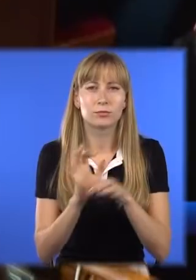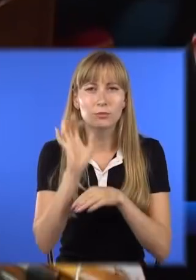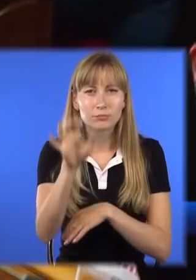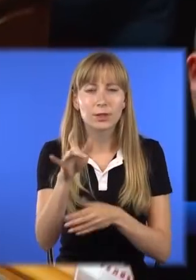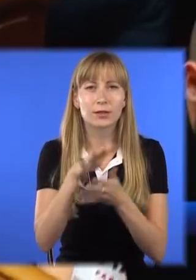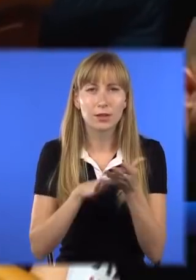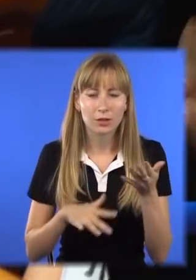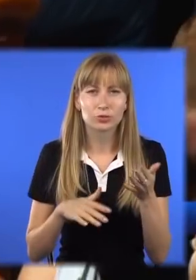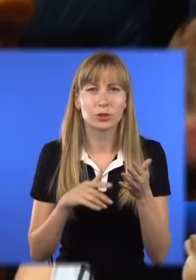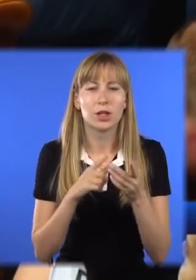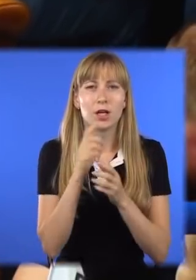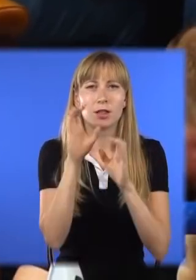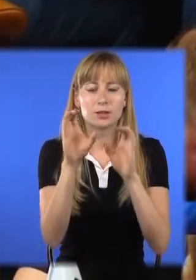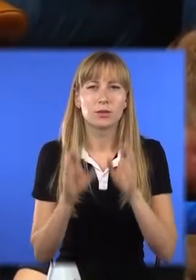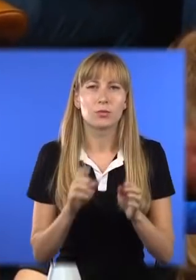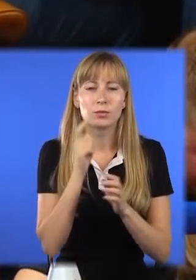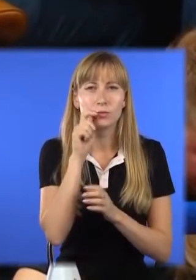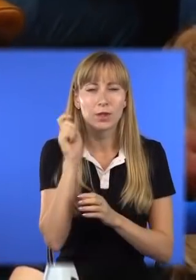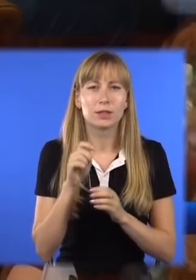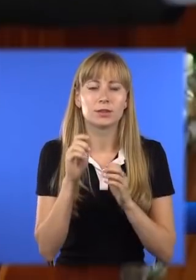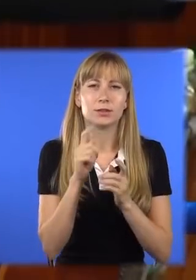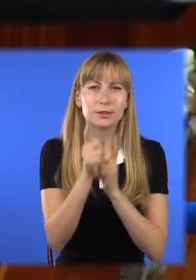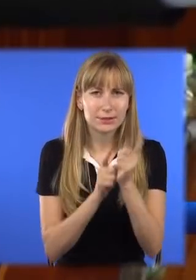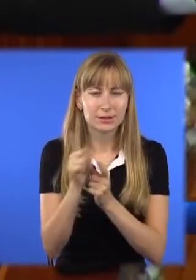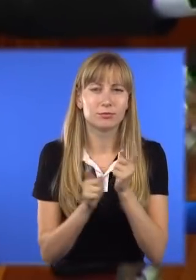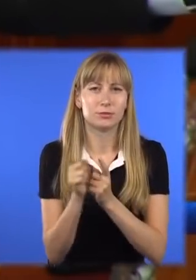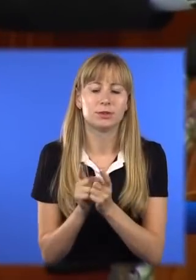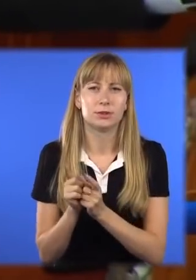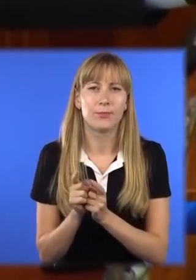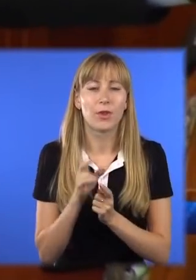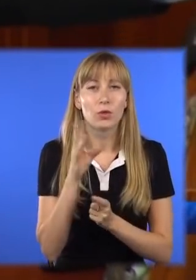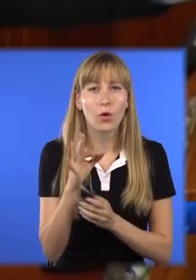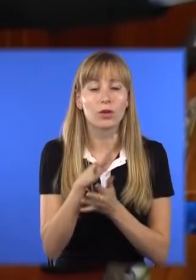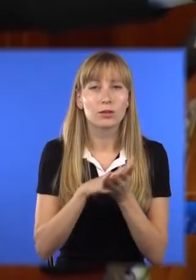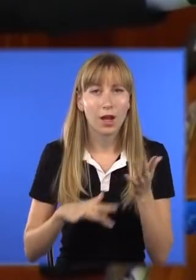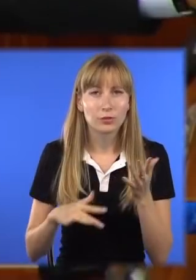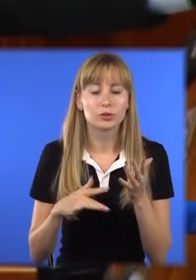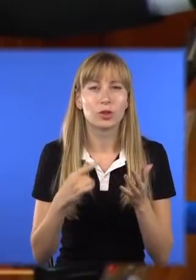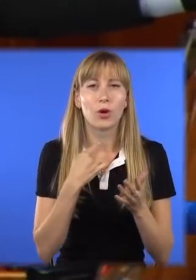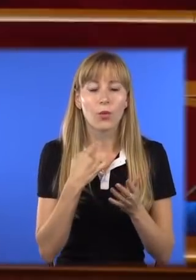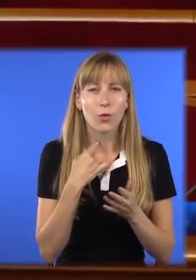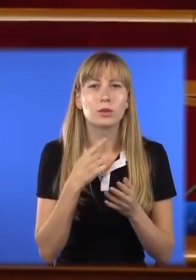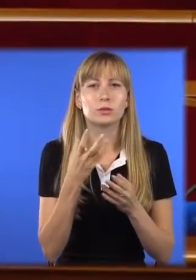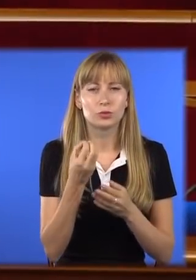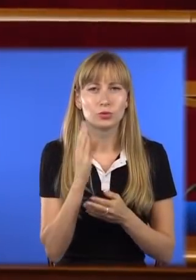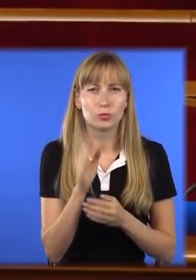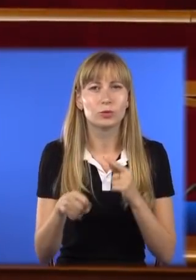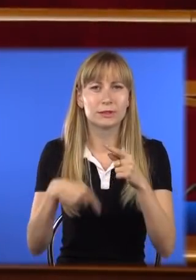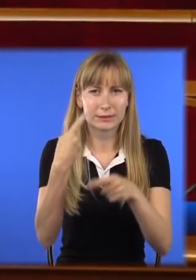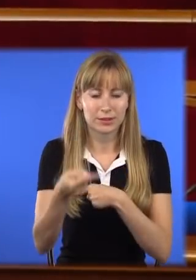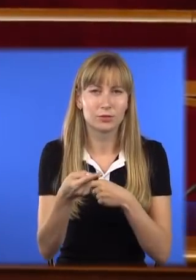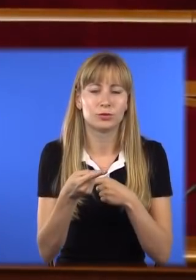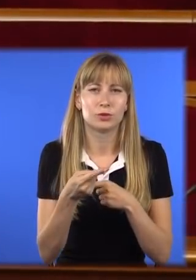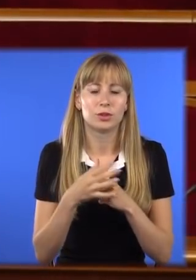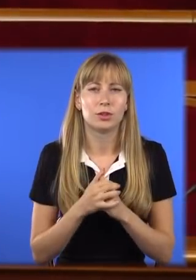внесення змін до Конституції. А от остаточне голосування відбуватиметься вже на наступній сесії Верховної Ради не